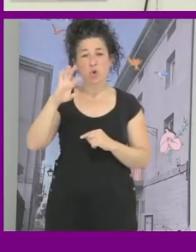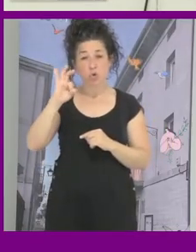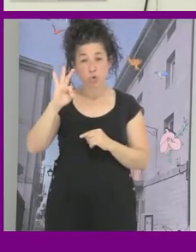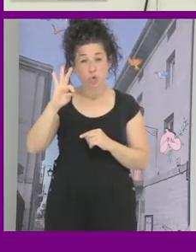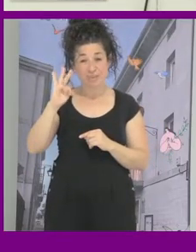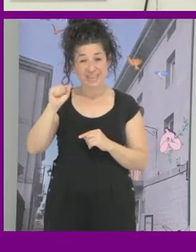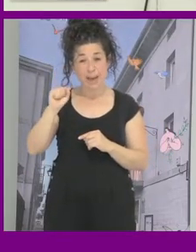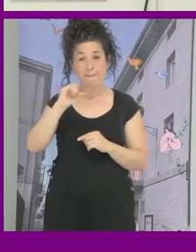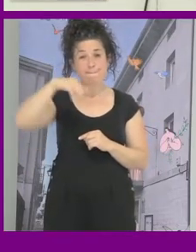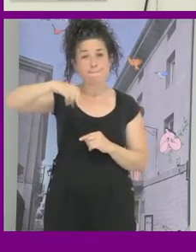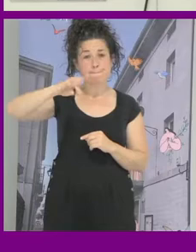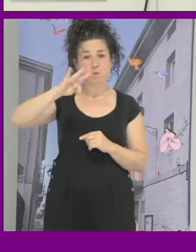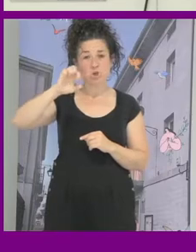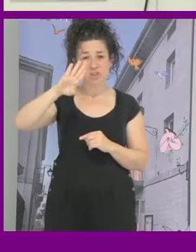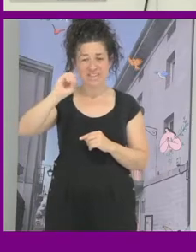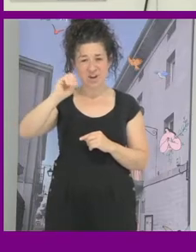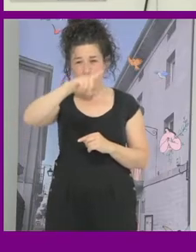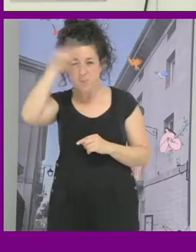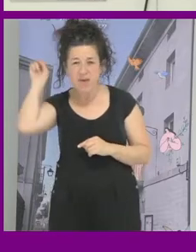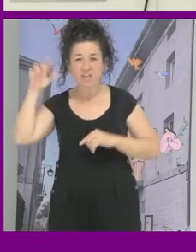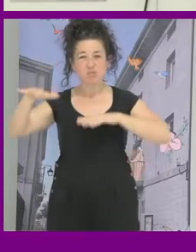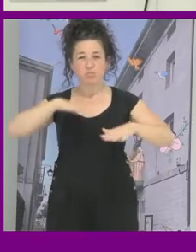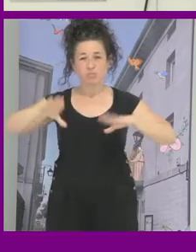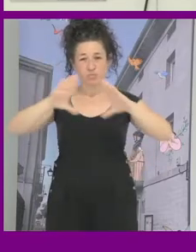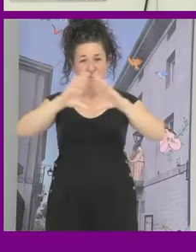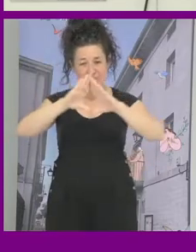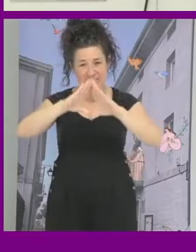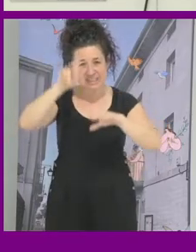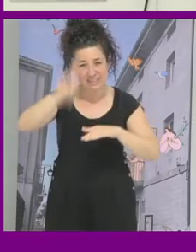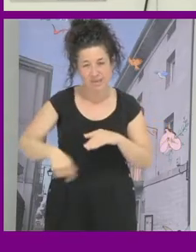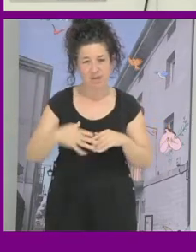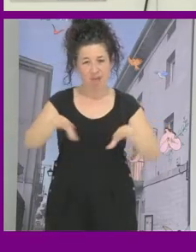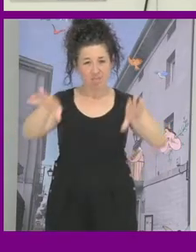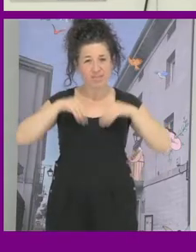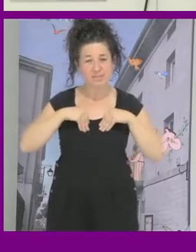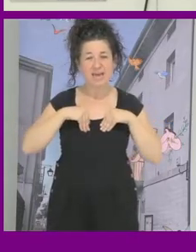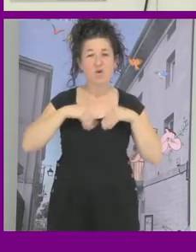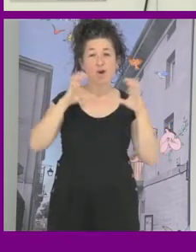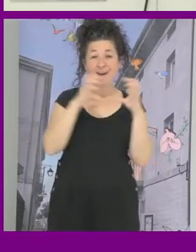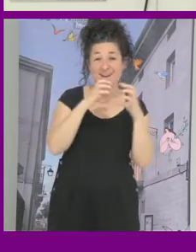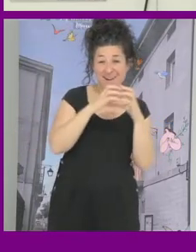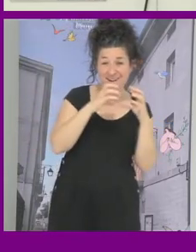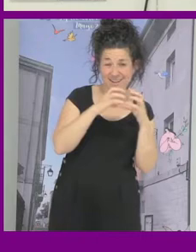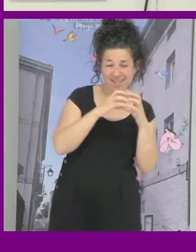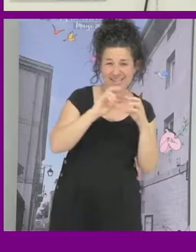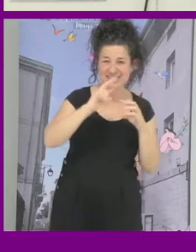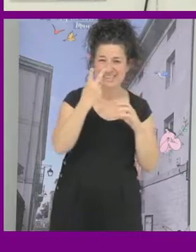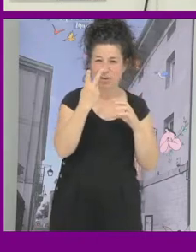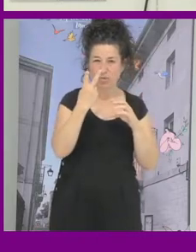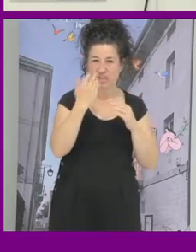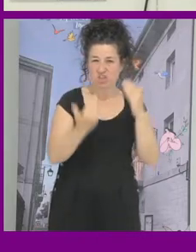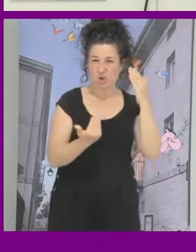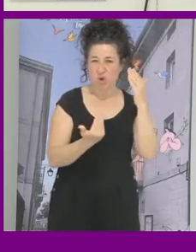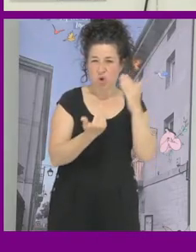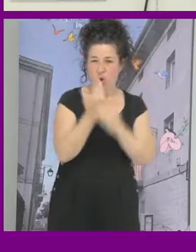historikoak ere, onartu du adibidez Granadako bigarren jardunaldi feministetan, oker ez banago,